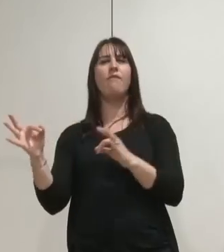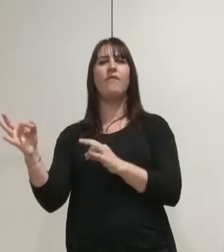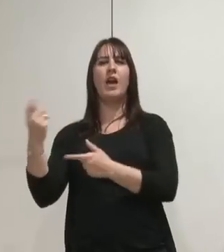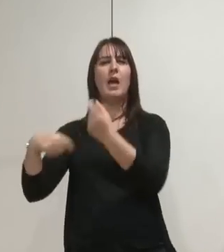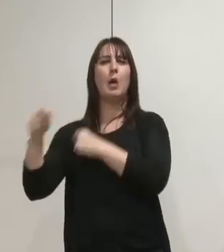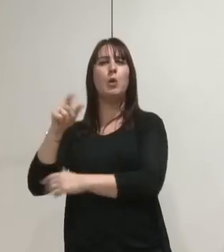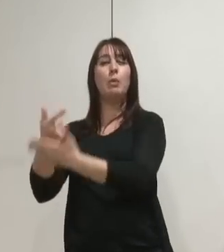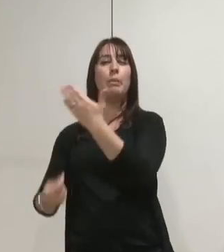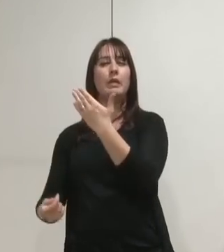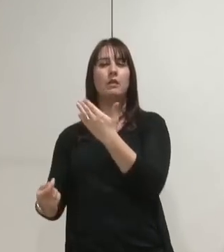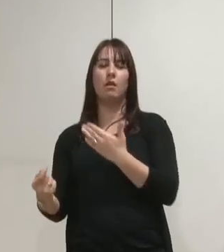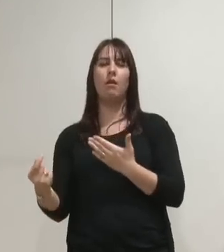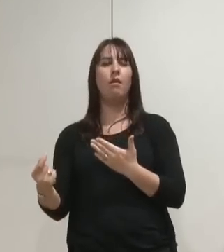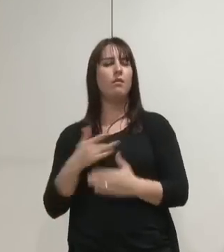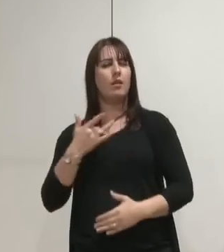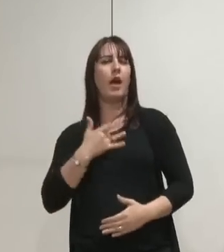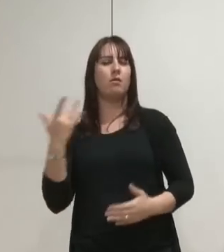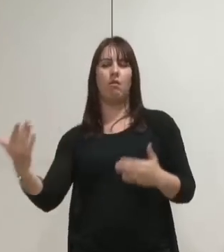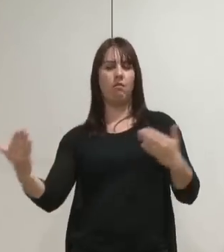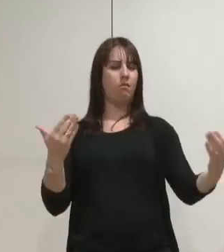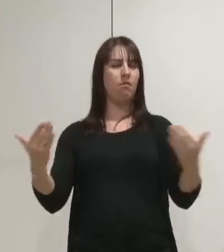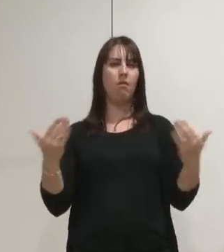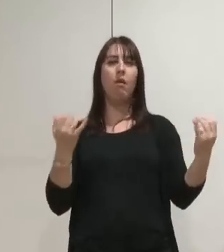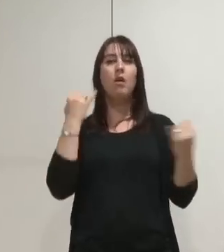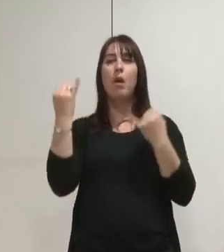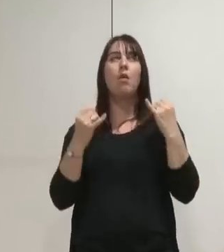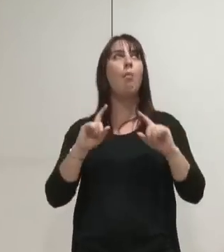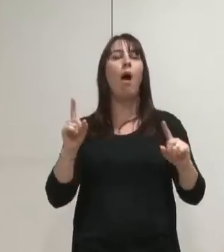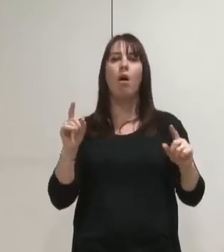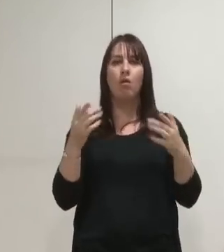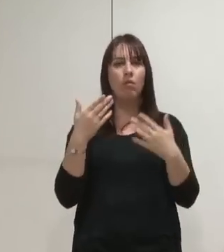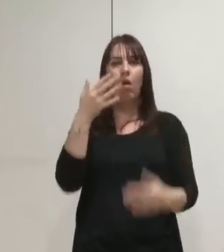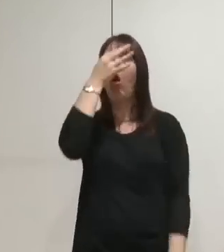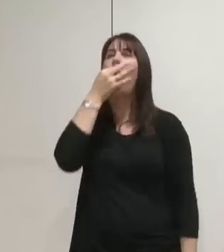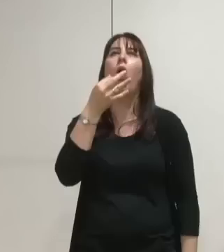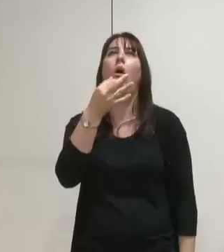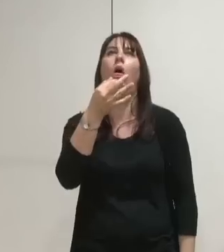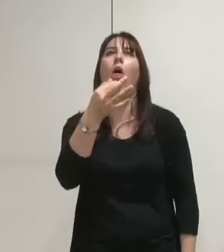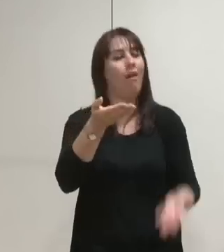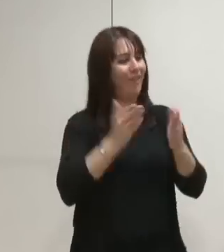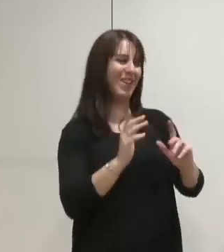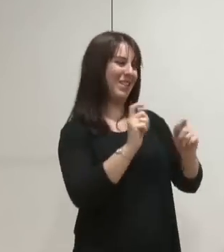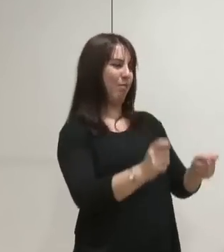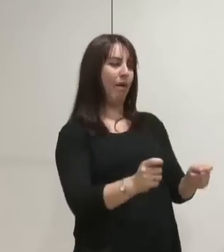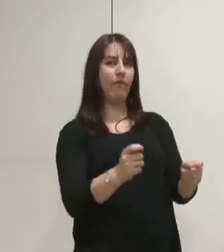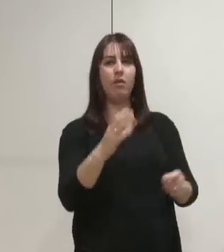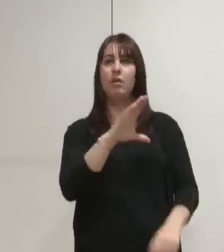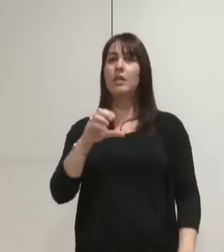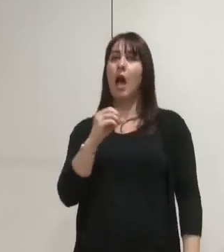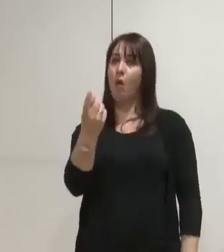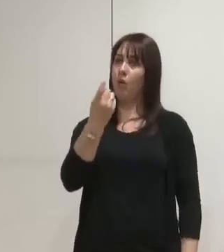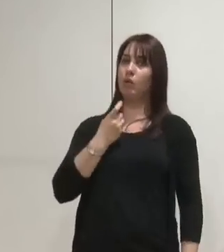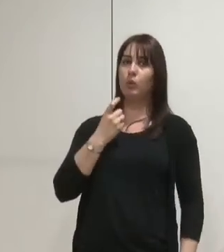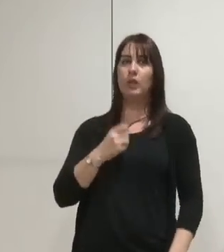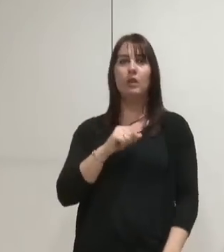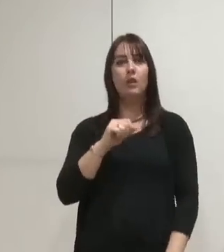pourquoi nous ne serions pas nous ne serions pas rendu aveuglément à la décision d'une commission d'appel d'offre qui est à la